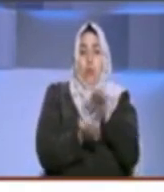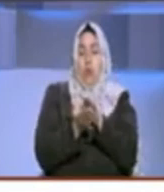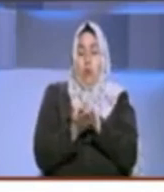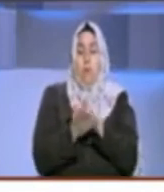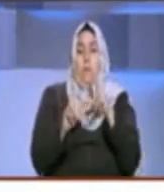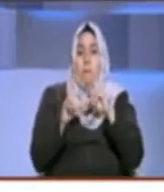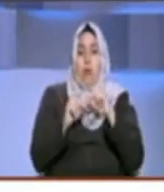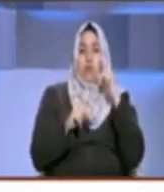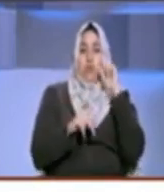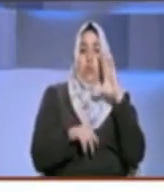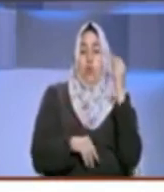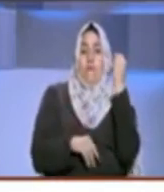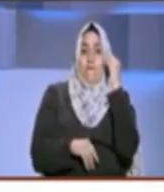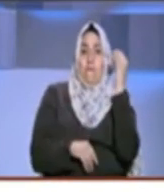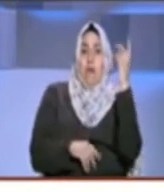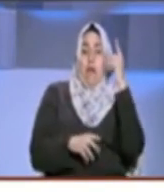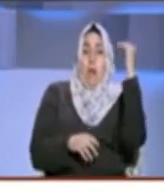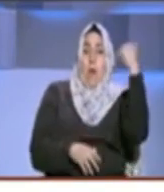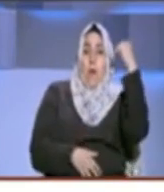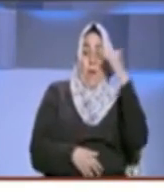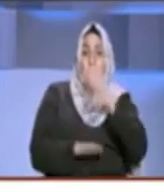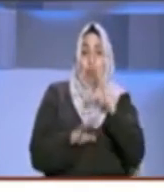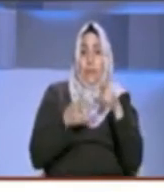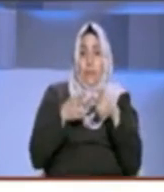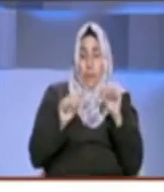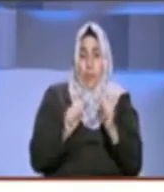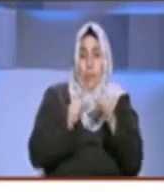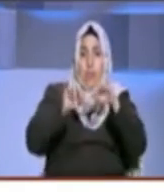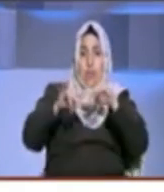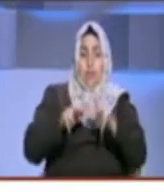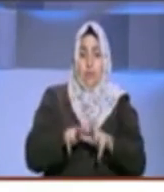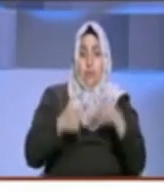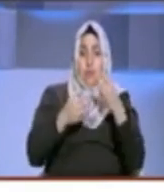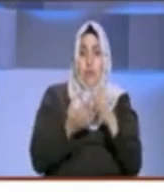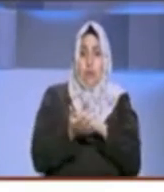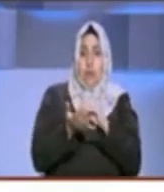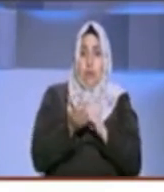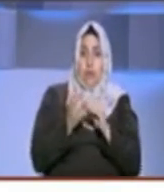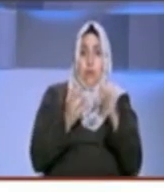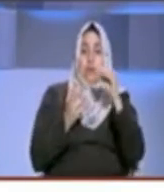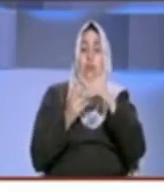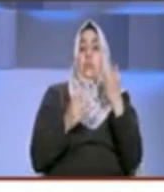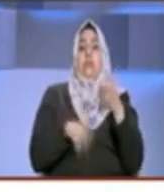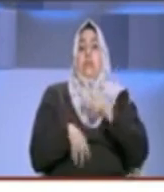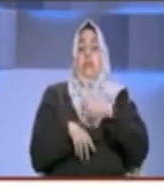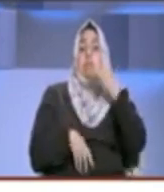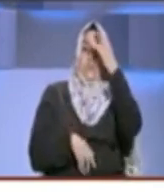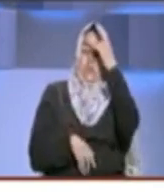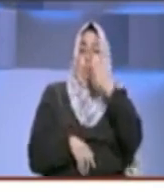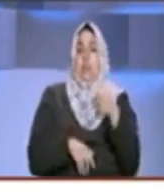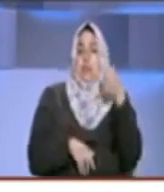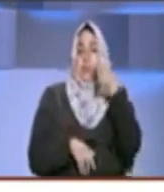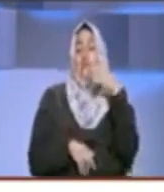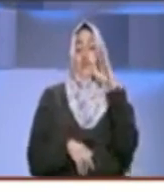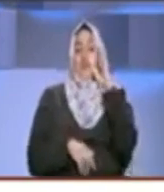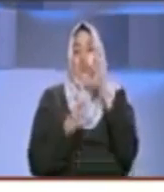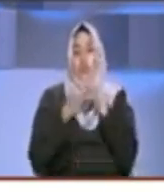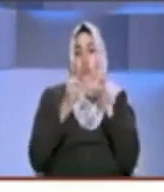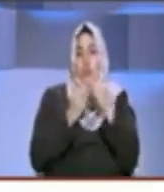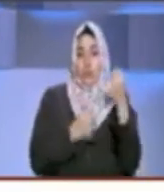كوريا الجنوبيه والجزائر بالظبط، اول ما ابتدوا يفكوا شويه الاجراءات وعدوا المرحله الاولى ابتدت الاصابات تزيد. صحيح. شكرا